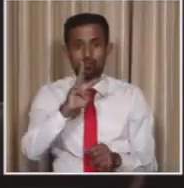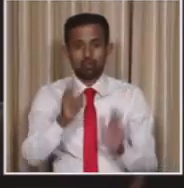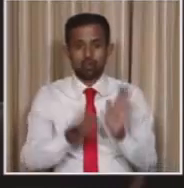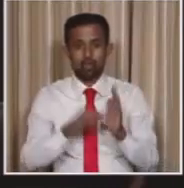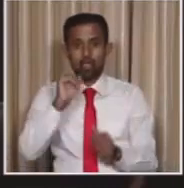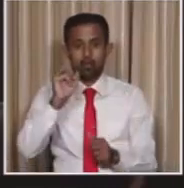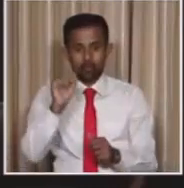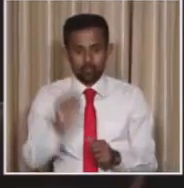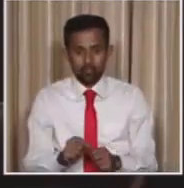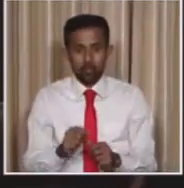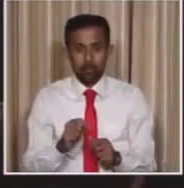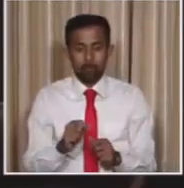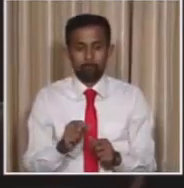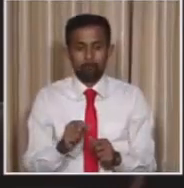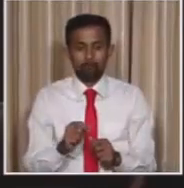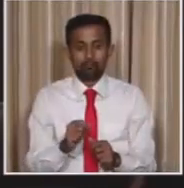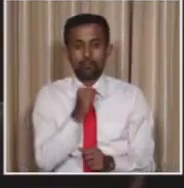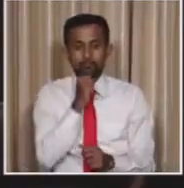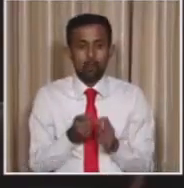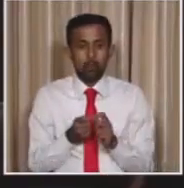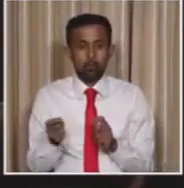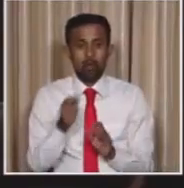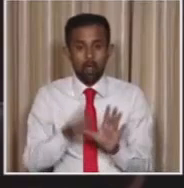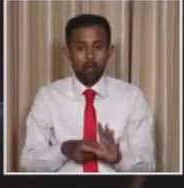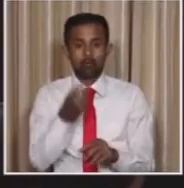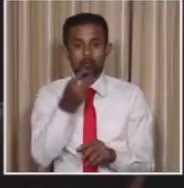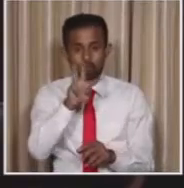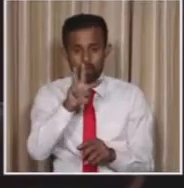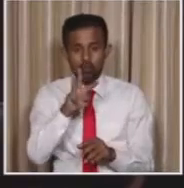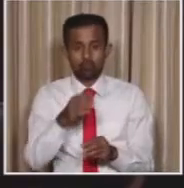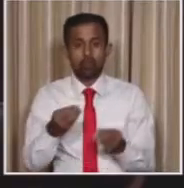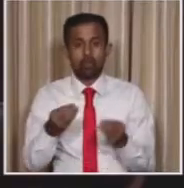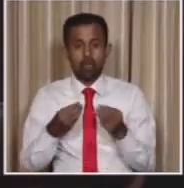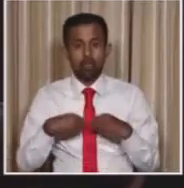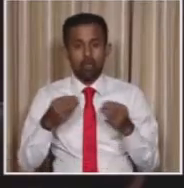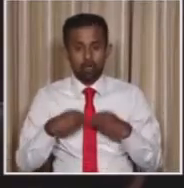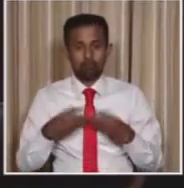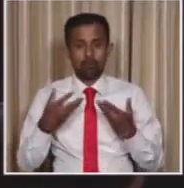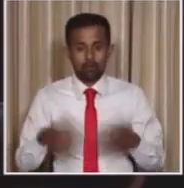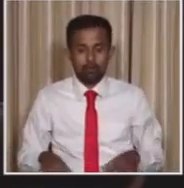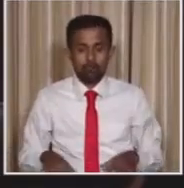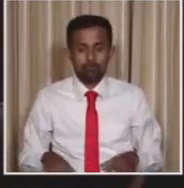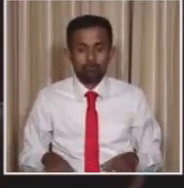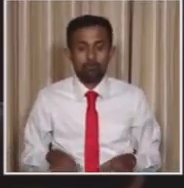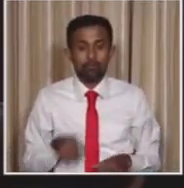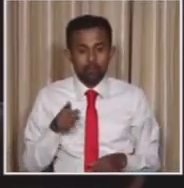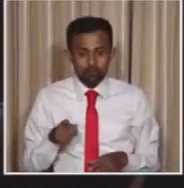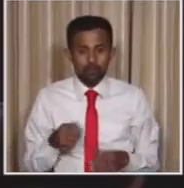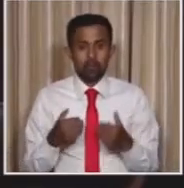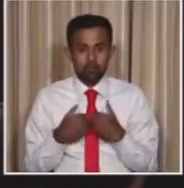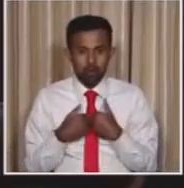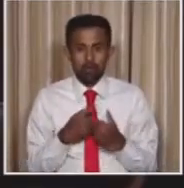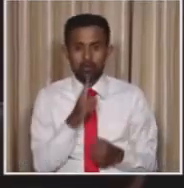63 ලක්ෂ 60,000ක් මන් විශ්‍රාම වැඩ අවුරුදු 13ක් අරගෙන තිනවා. ඒගොල්ලෝ ඒවත් මම